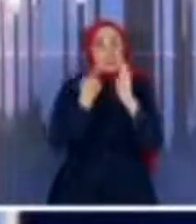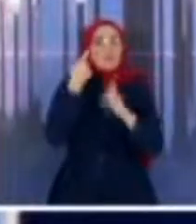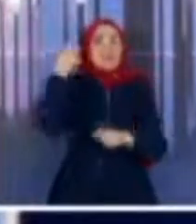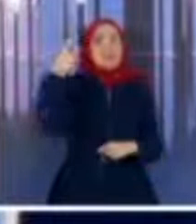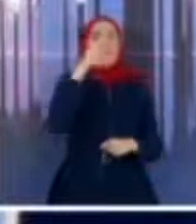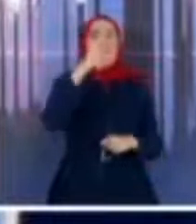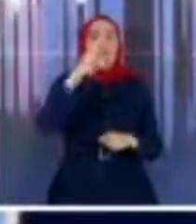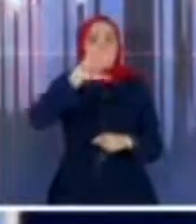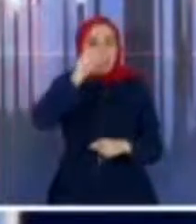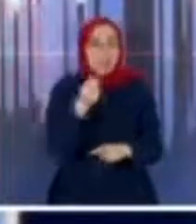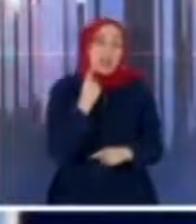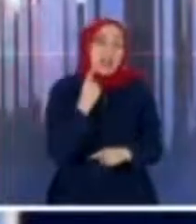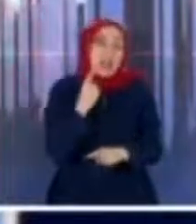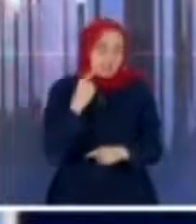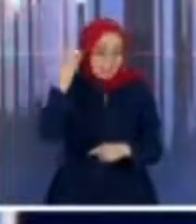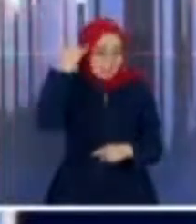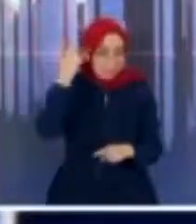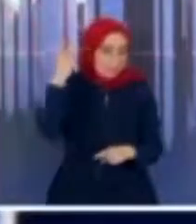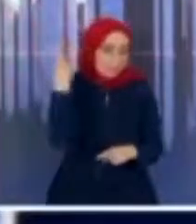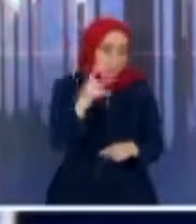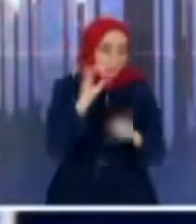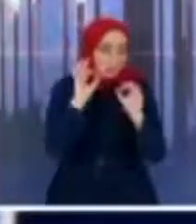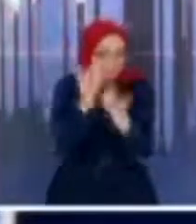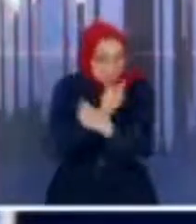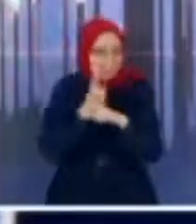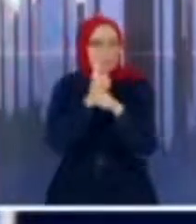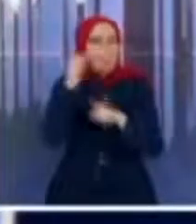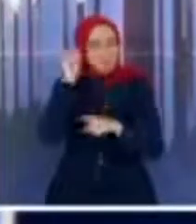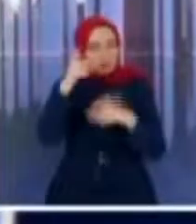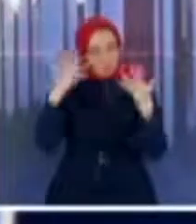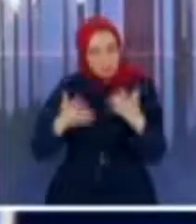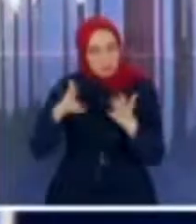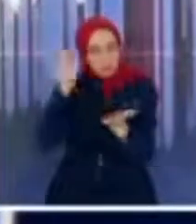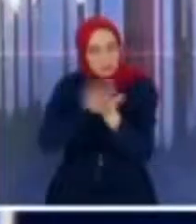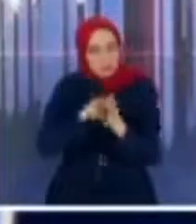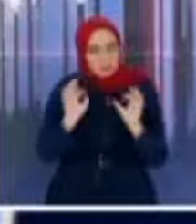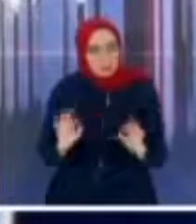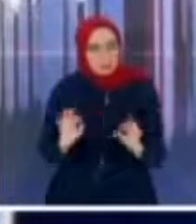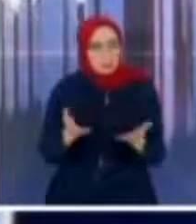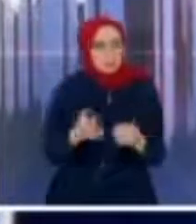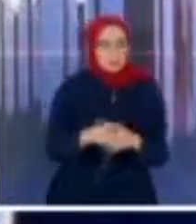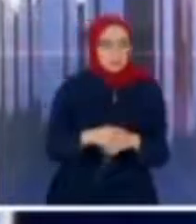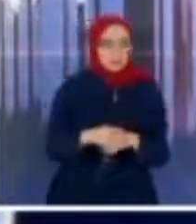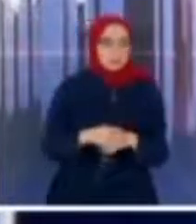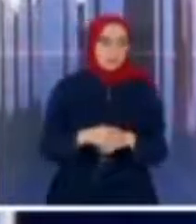التونسي واللي انتم اليوم تدافعوا عليها من اجل انها تتعمل؟ لانه ربما انا نشوف انه التحسيس